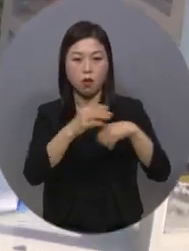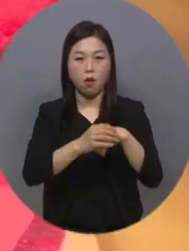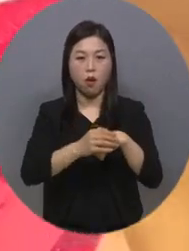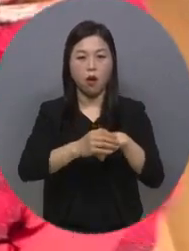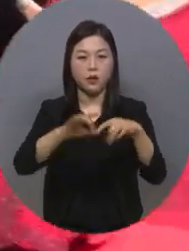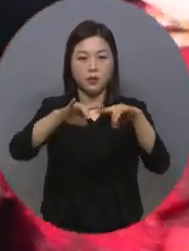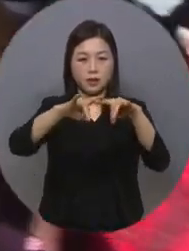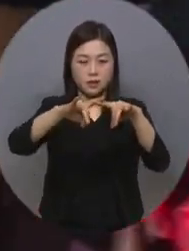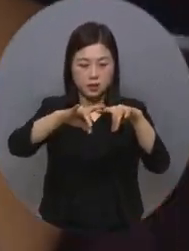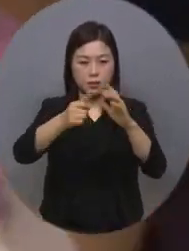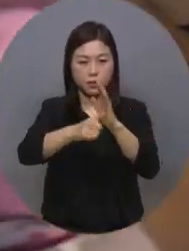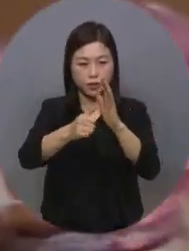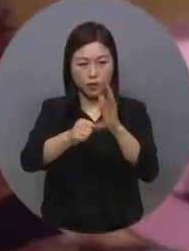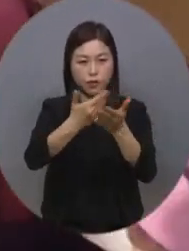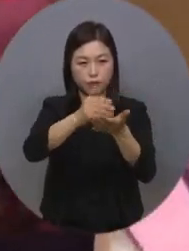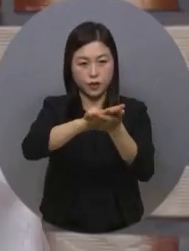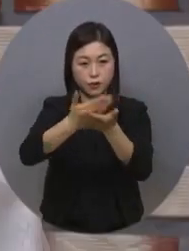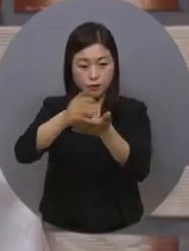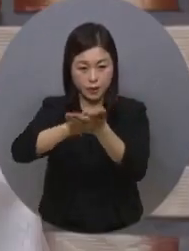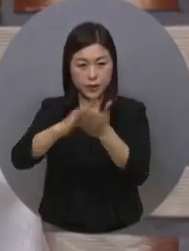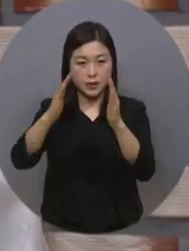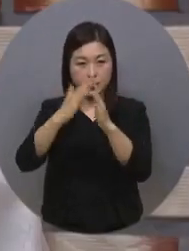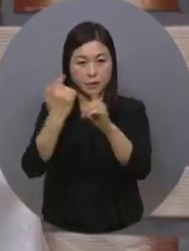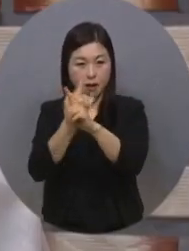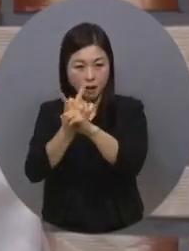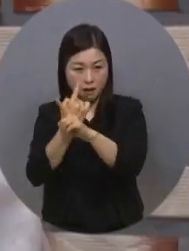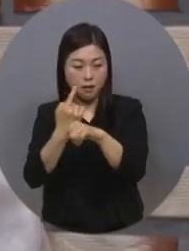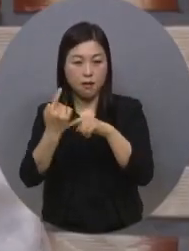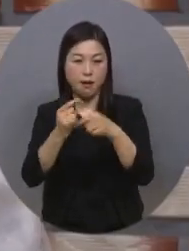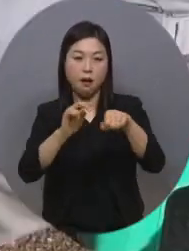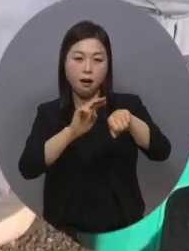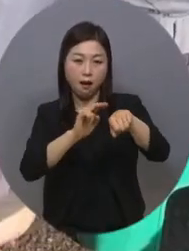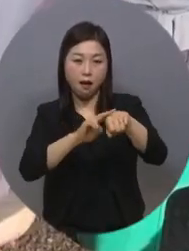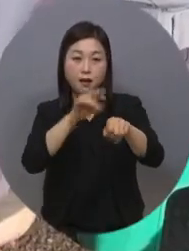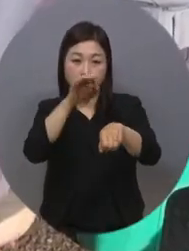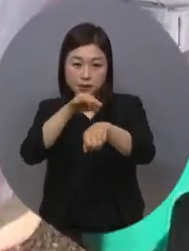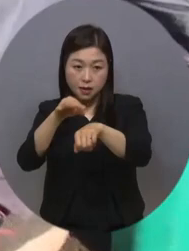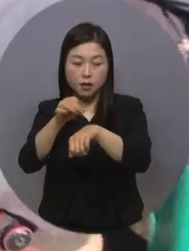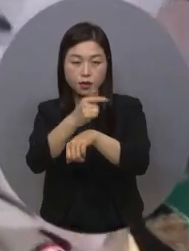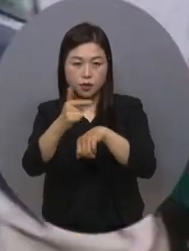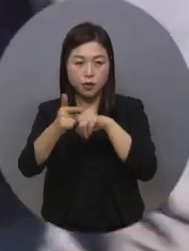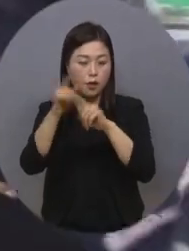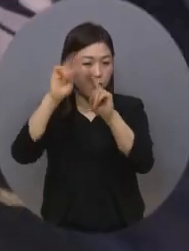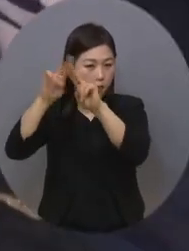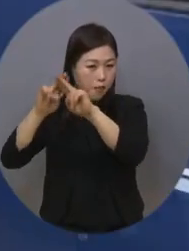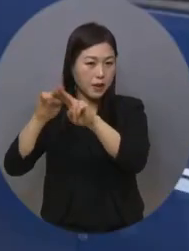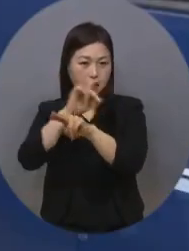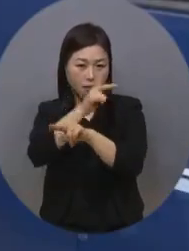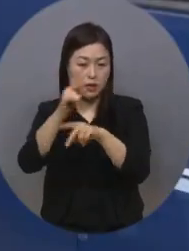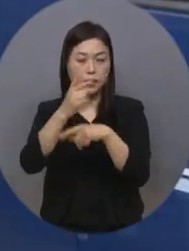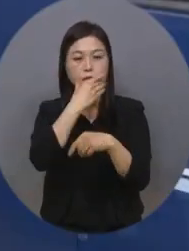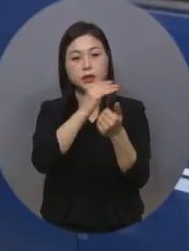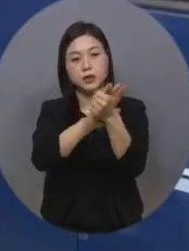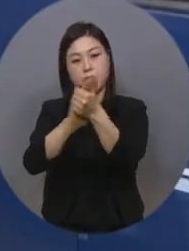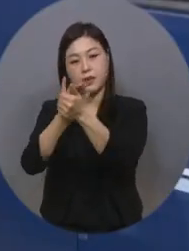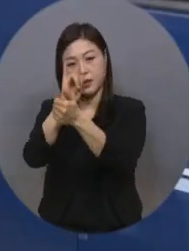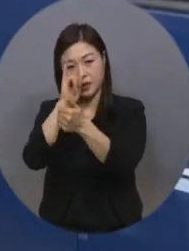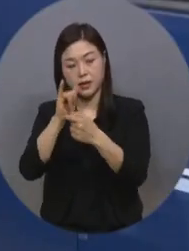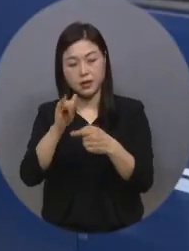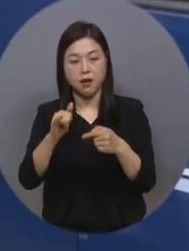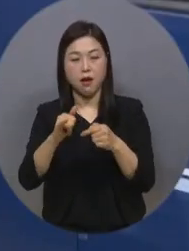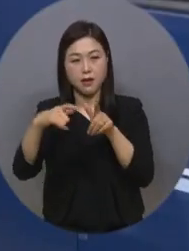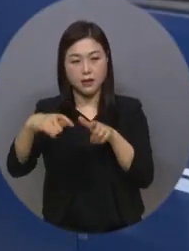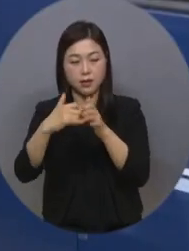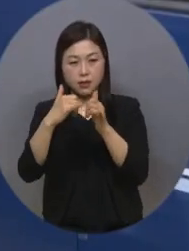등 주거개선과 한방치료, 임이용 건강운동법 등 다양한 복지 서비스로 채워져 주민들의 불편을